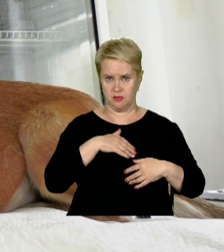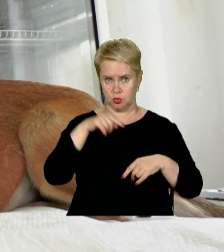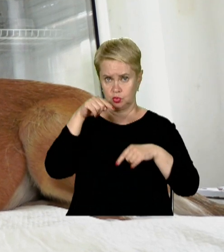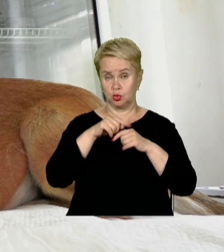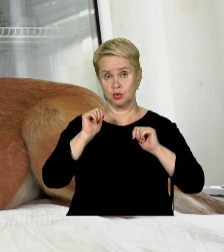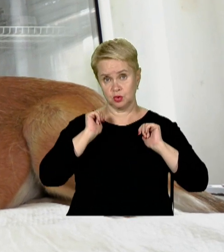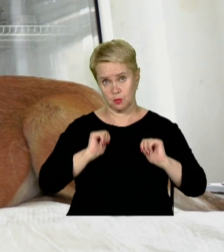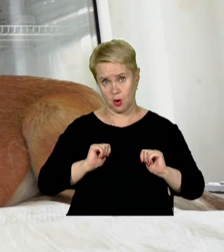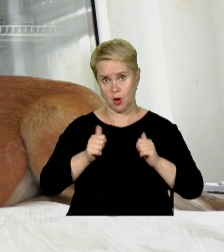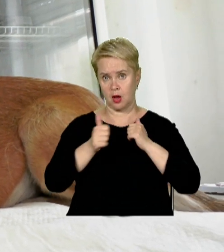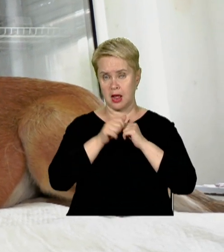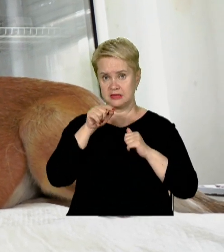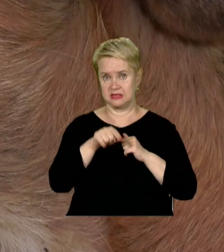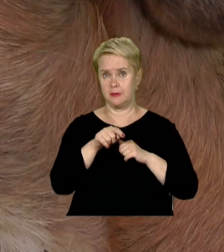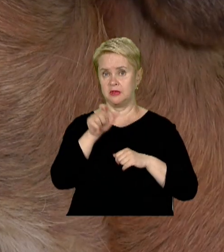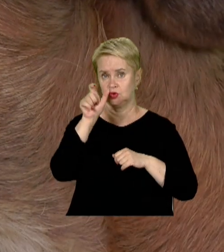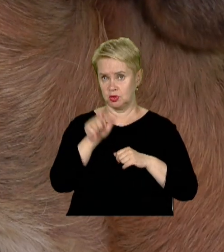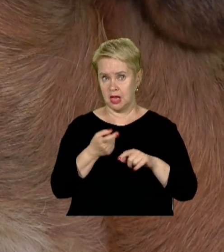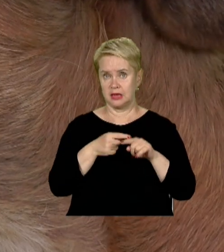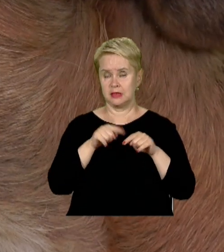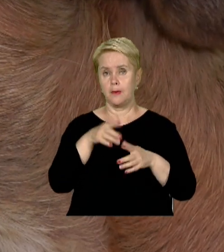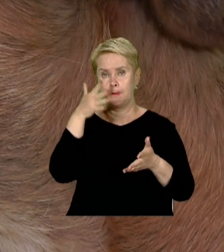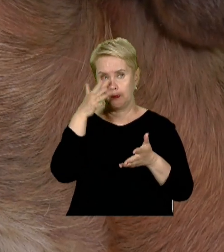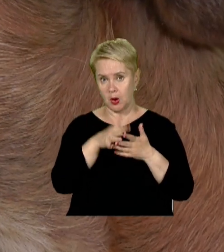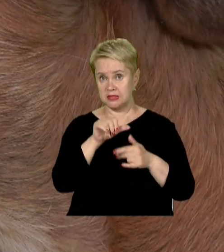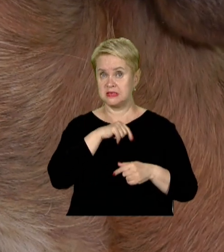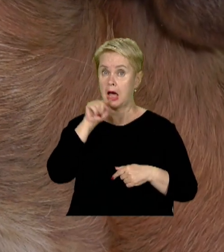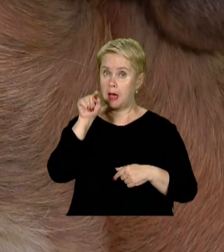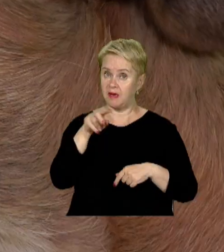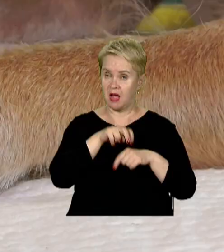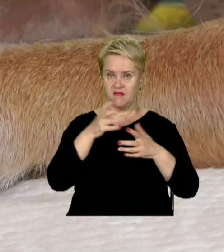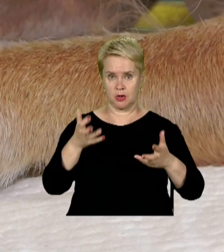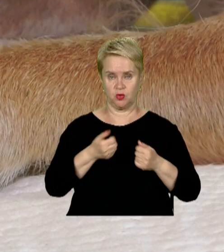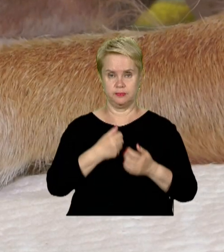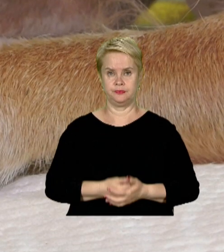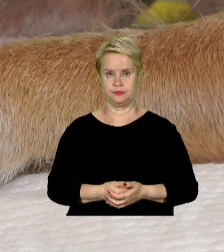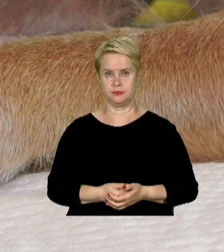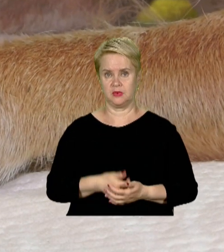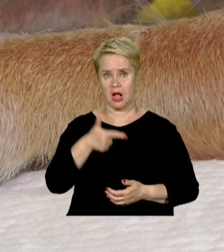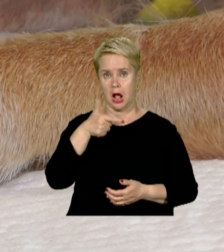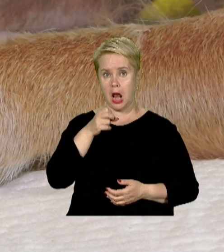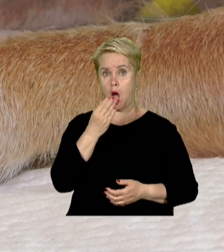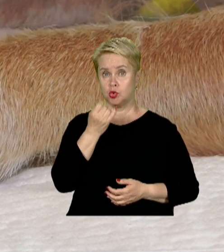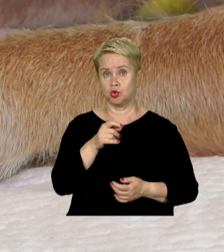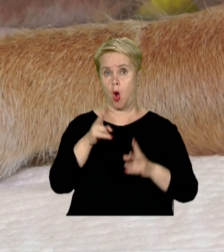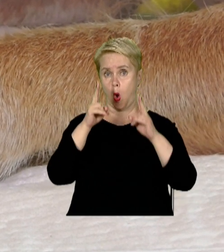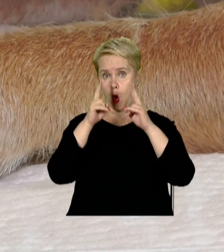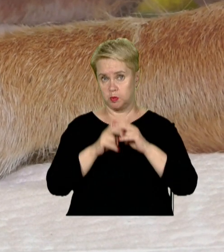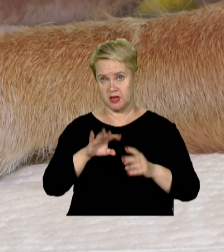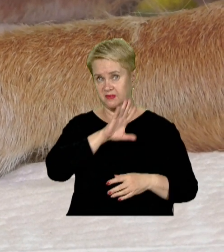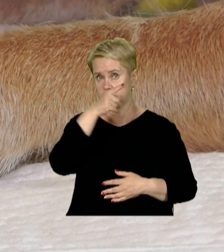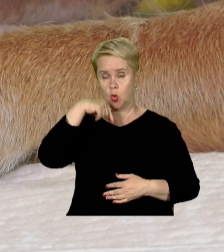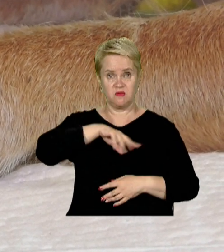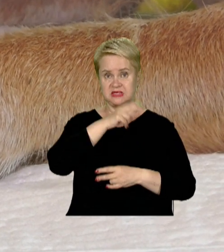почувається спокійно лише поряд з цим ветеринаром, наче розуміє, саме він її врятував. Глаша пройшла обслідування, всі органи у